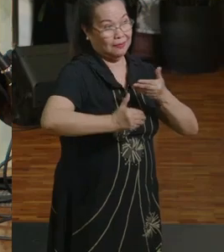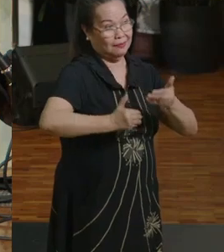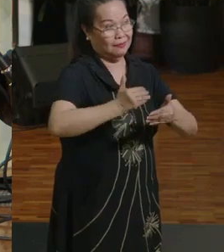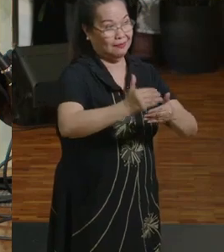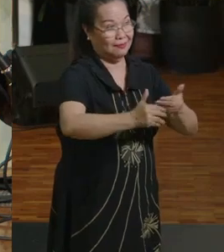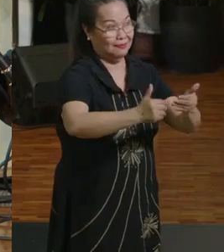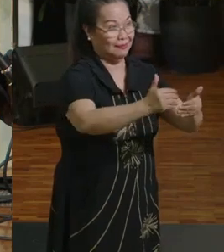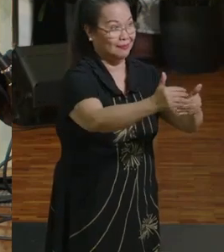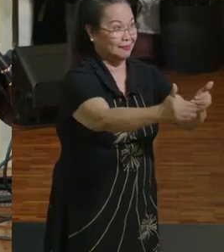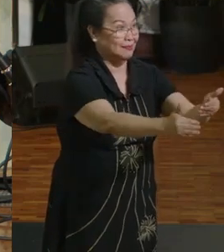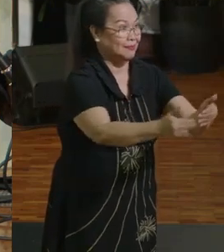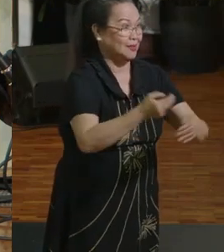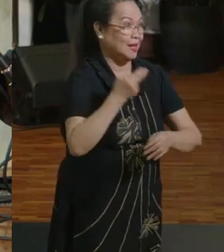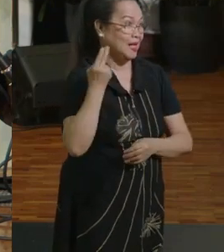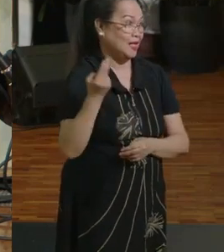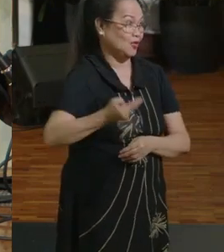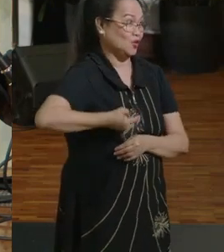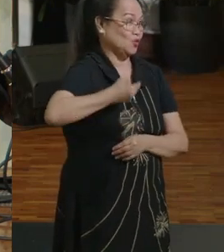years.